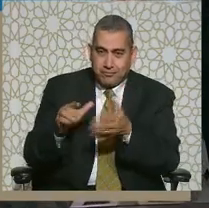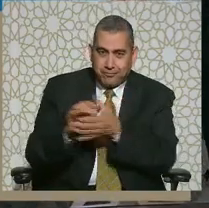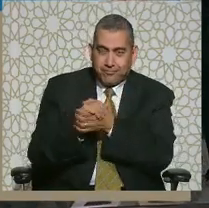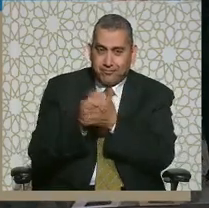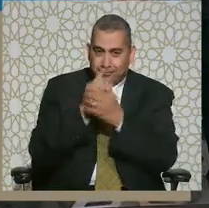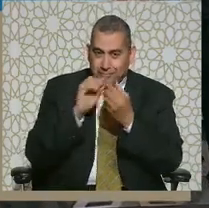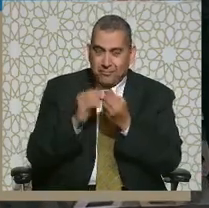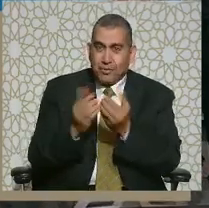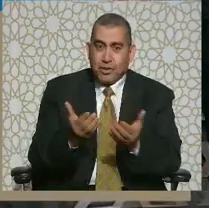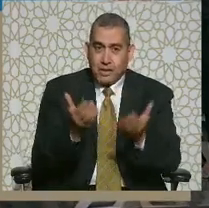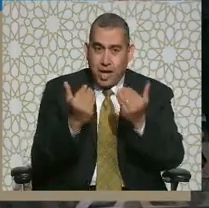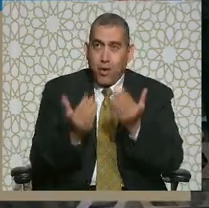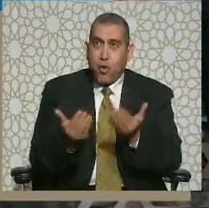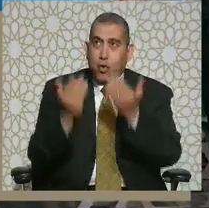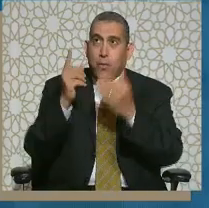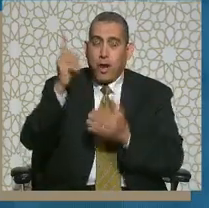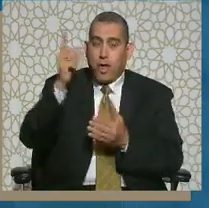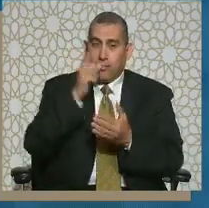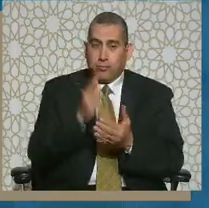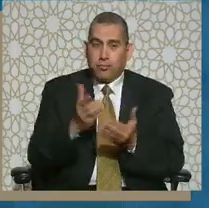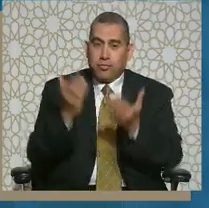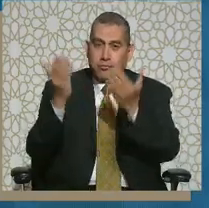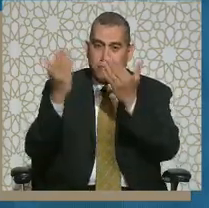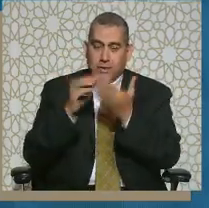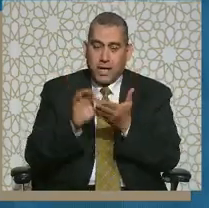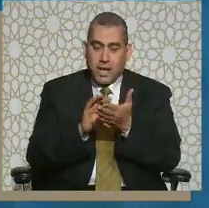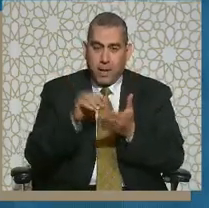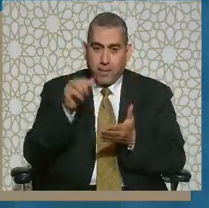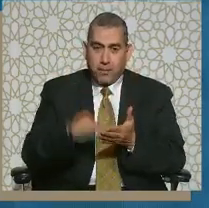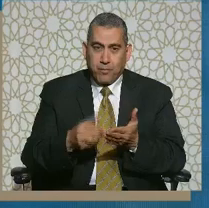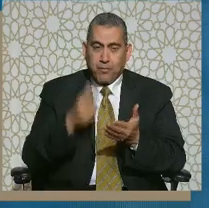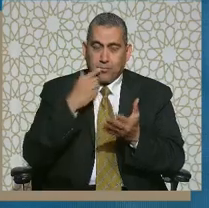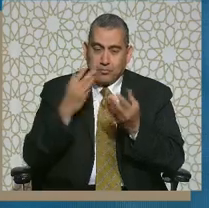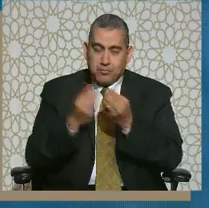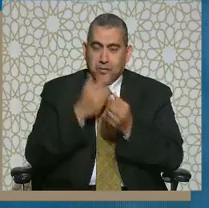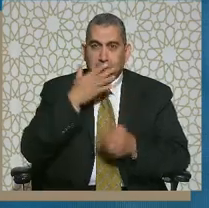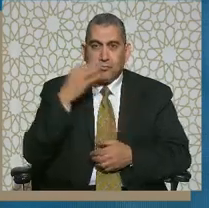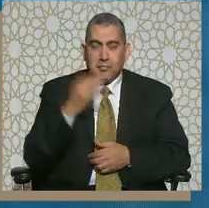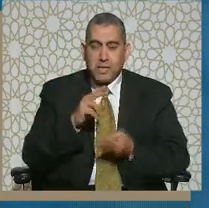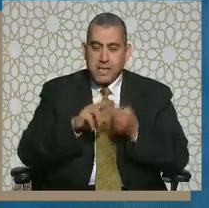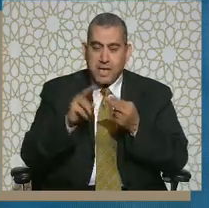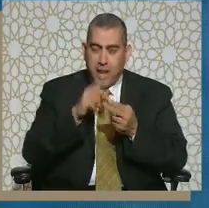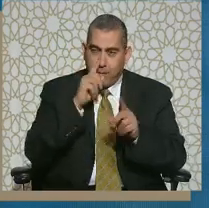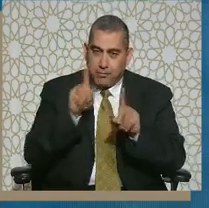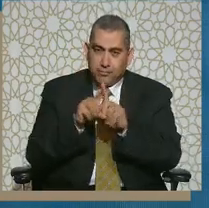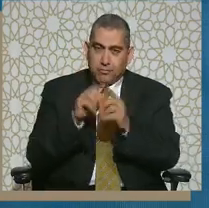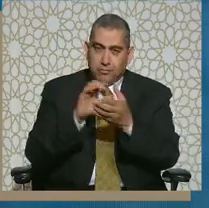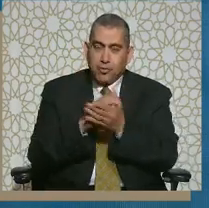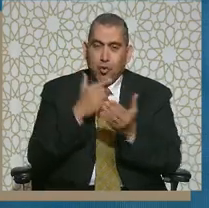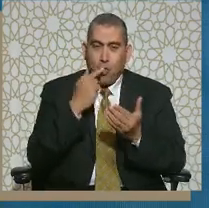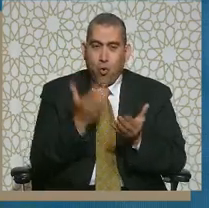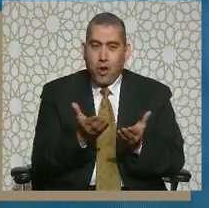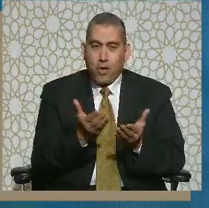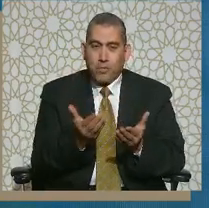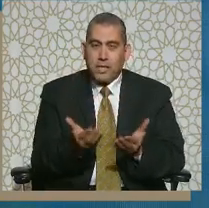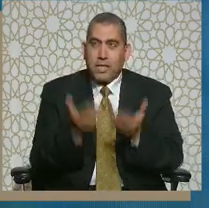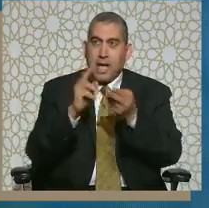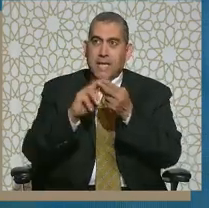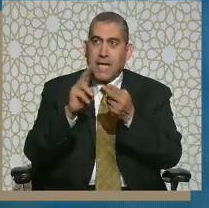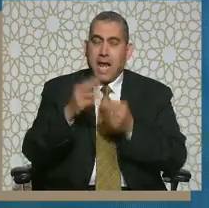نطلب من الله سبحانه وتعالى انه يكتبنا في من ذاق حلاوه سلام الانس فنقول يا